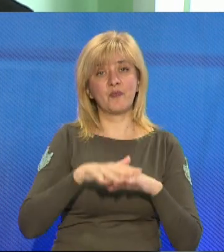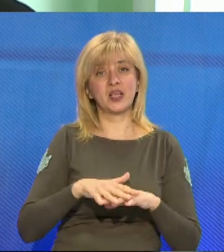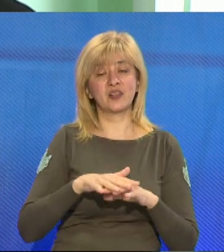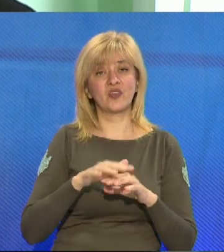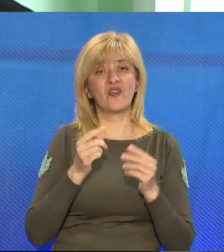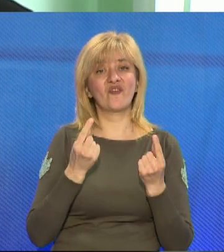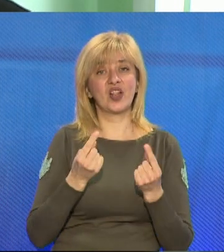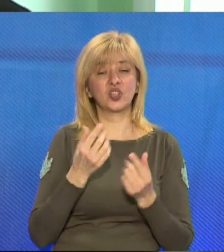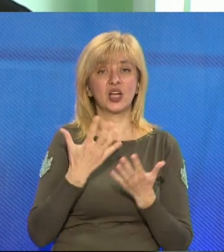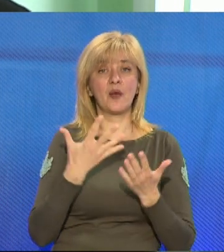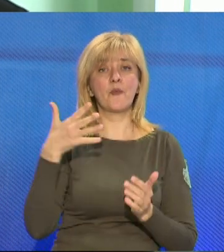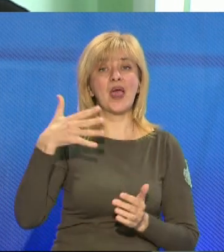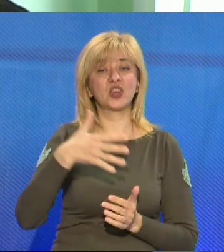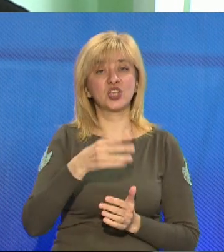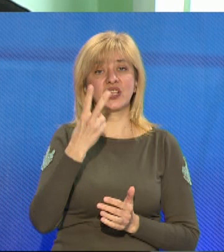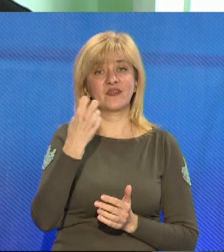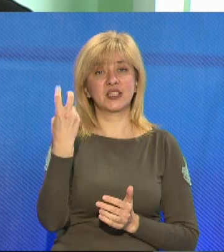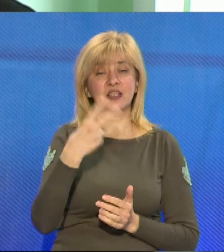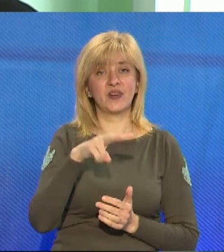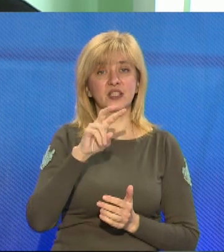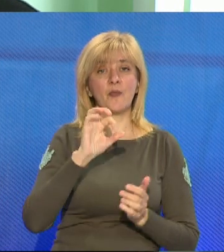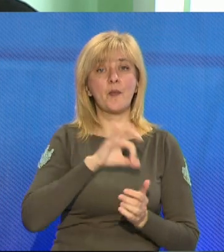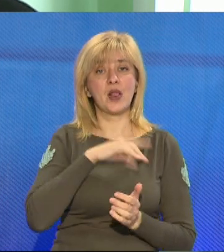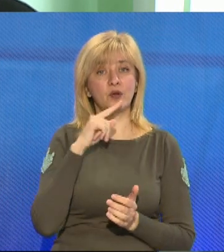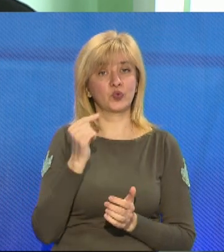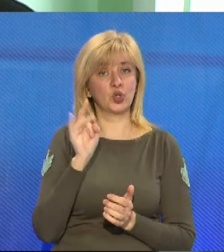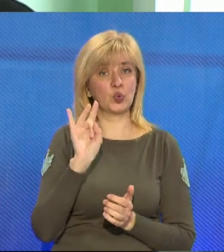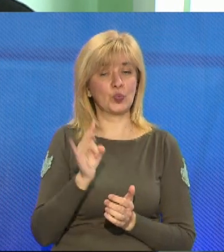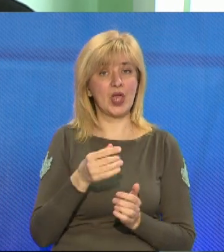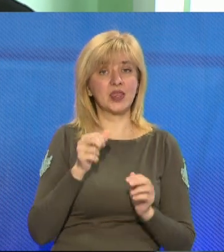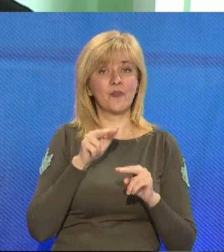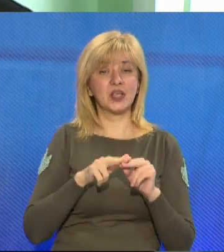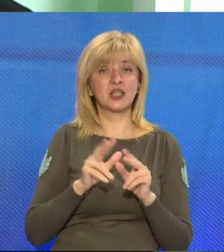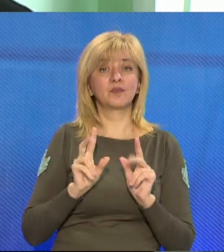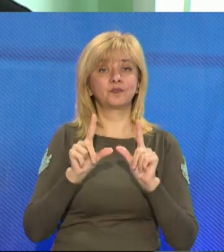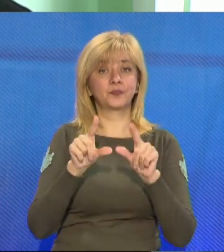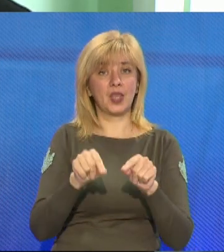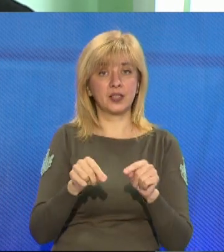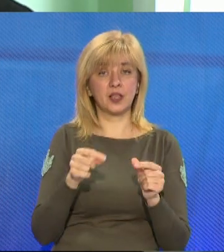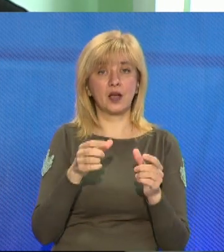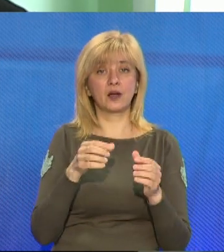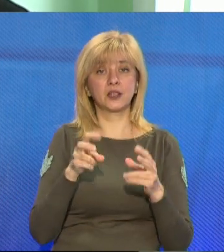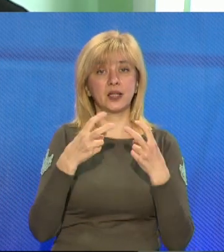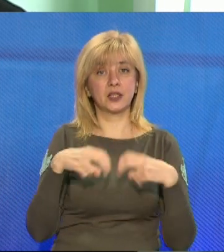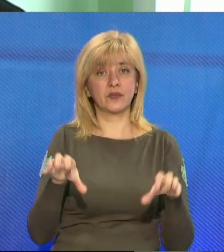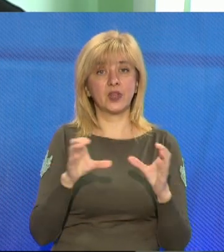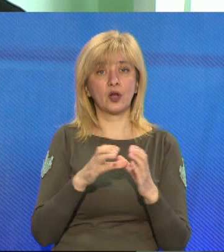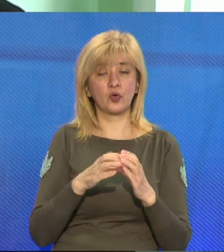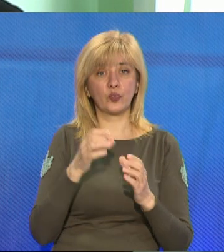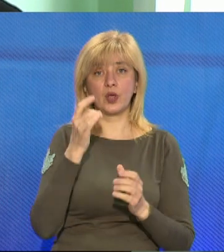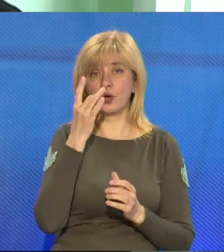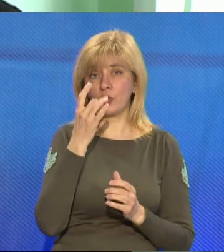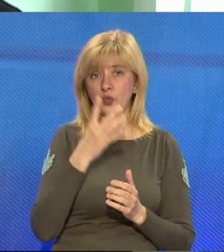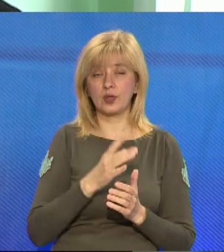или 5220 белорусских рублей. На место также выбивала следственная оперативная группа Октябрьского РУВД города